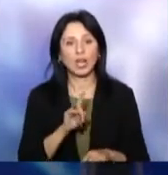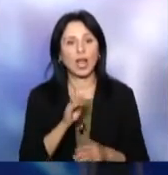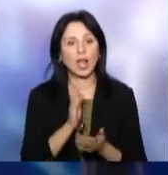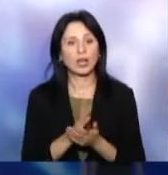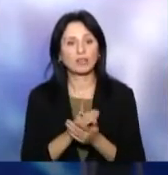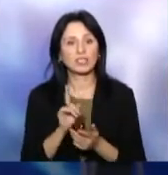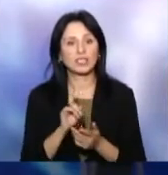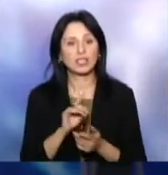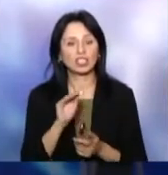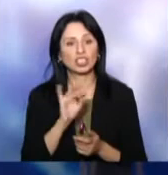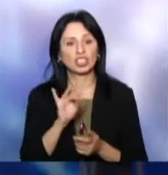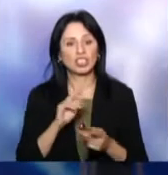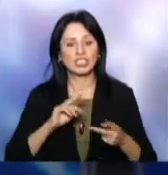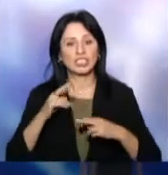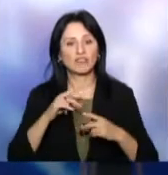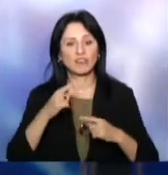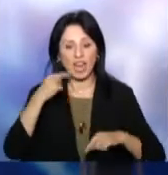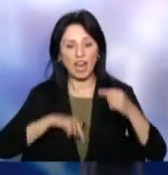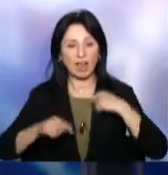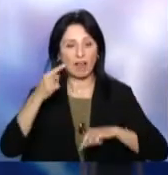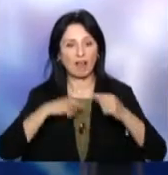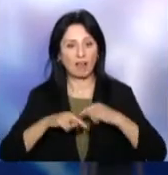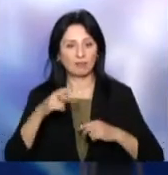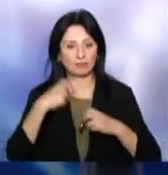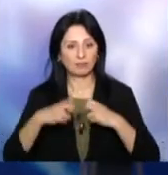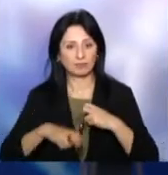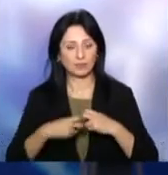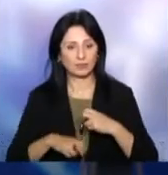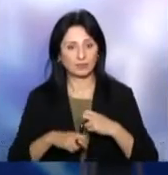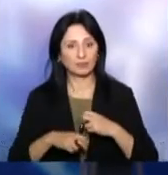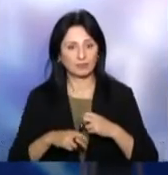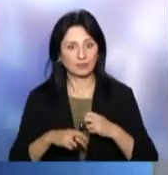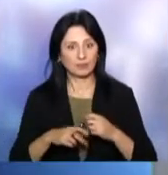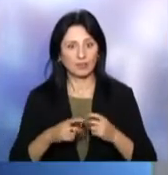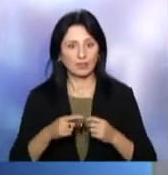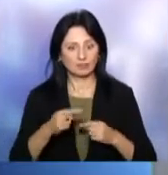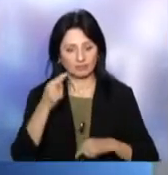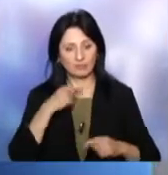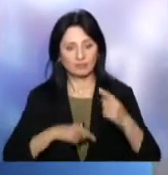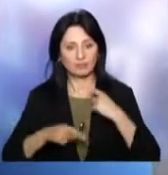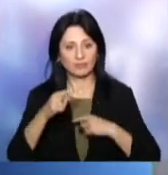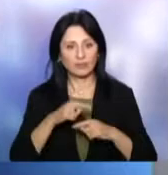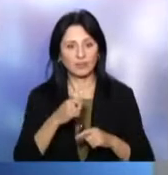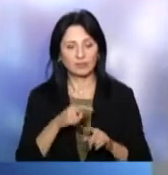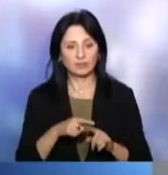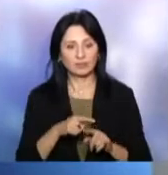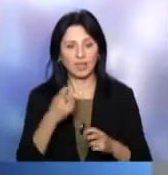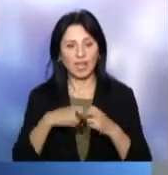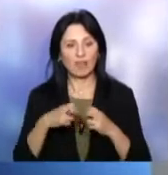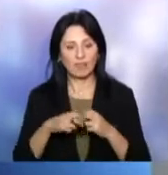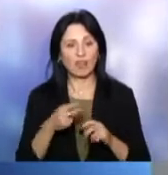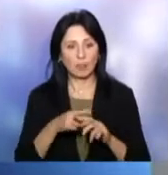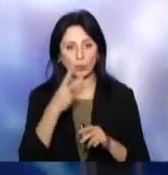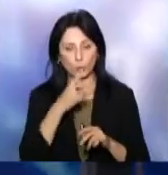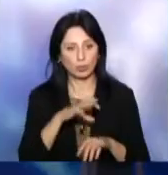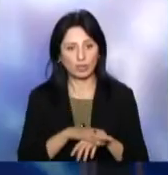ეს რამე ცხიმოვანი ცვლის დარღვევასთან დაკავშირებული. ანუ ზოგადი ნივთიერებათა ცვლის დარღვევა. ხომ არ არის ნივთიერებათა ცვლის დარღვევა, ეს უნდა